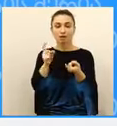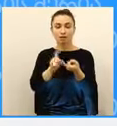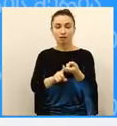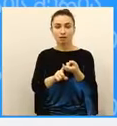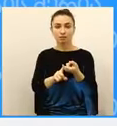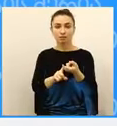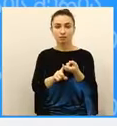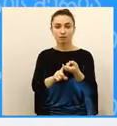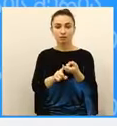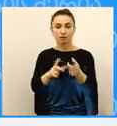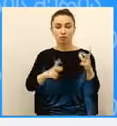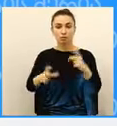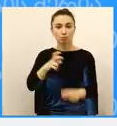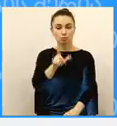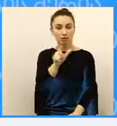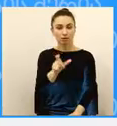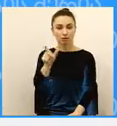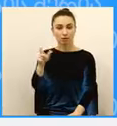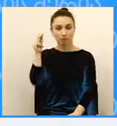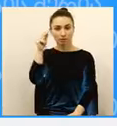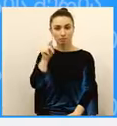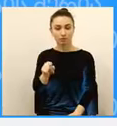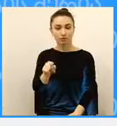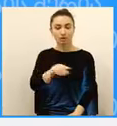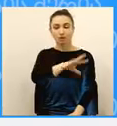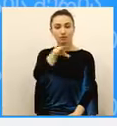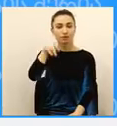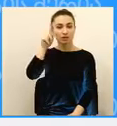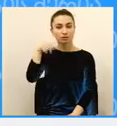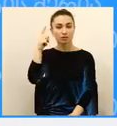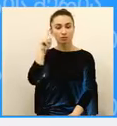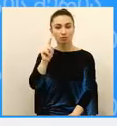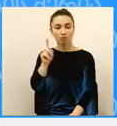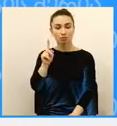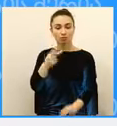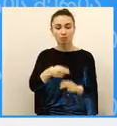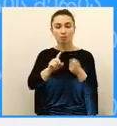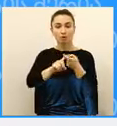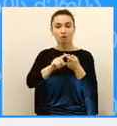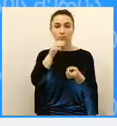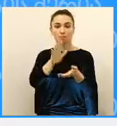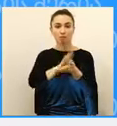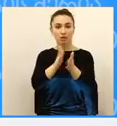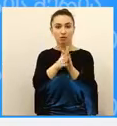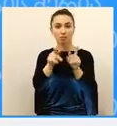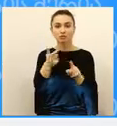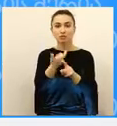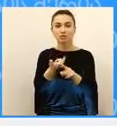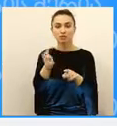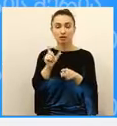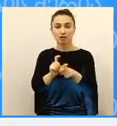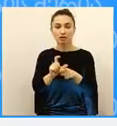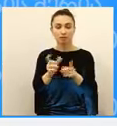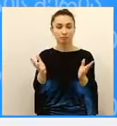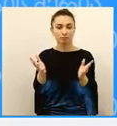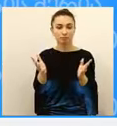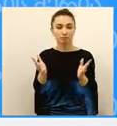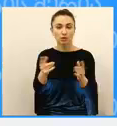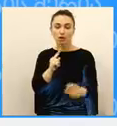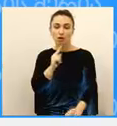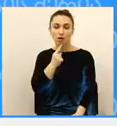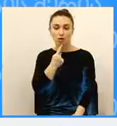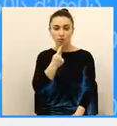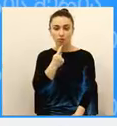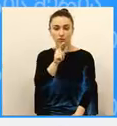ეხება სტუდენტებს თქვენ იცით რომ ამ პანდემიის პირობებში ძალიან